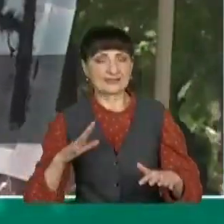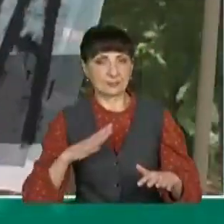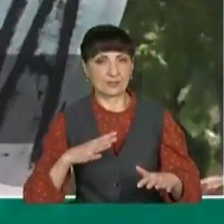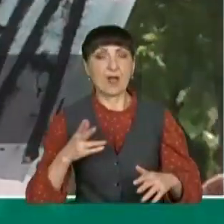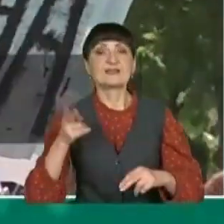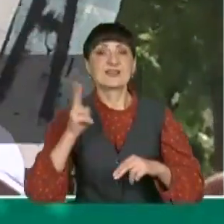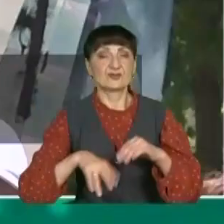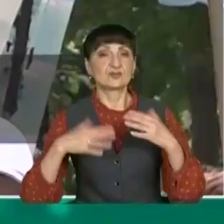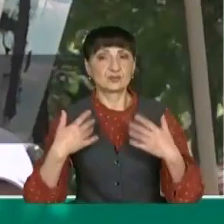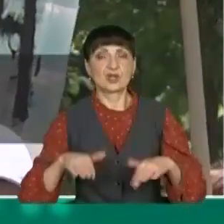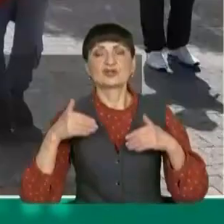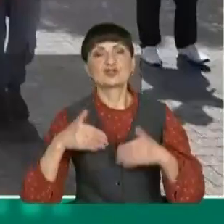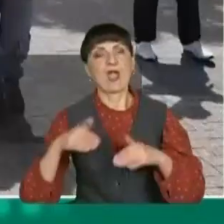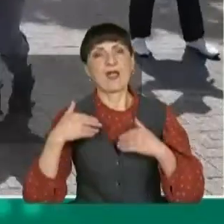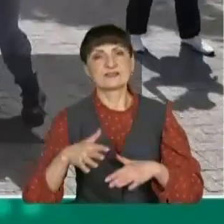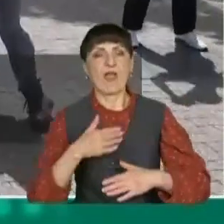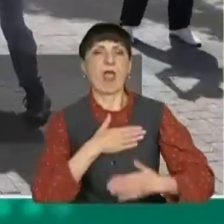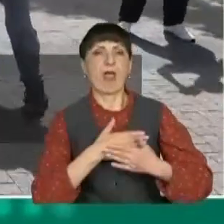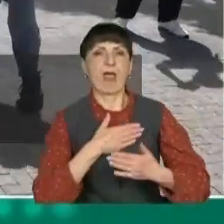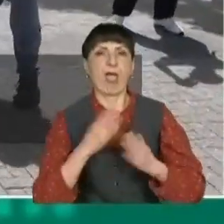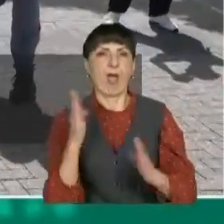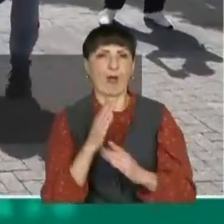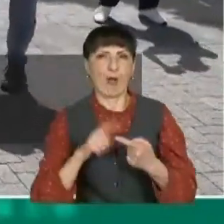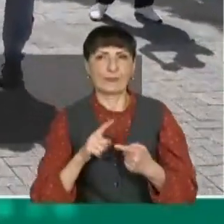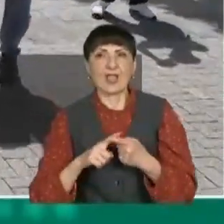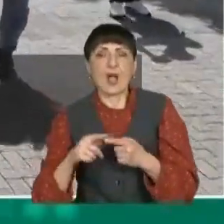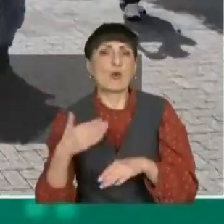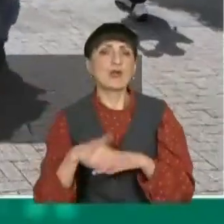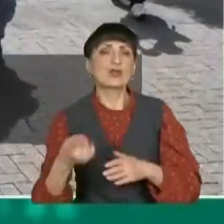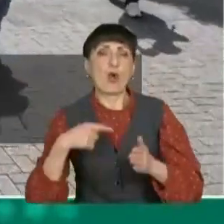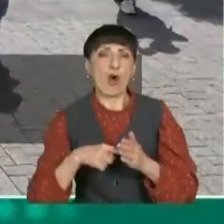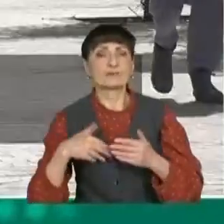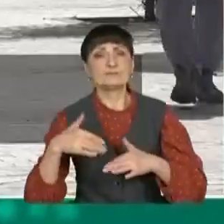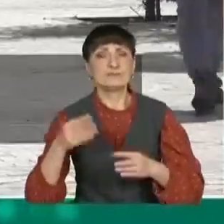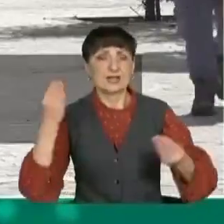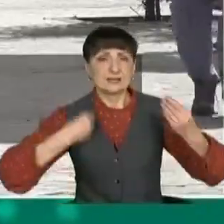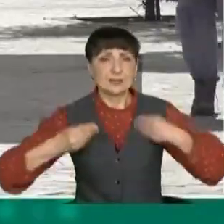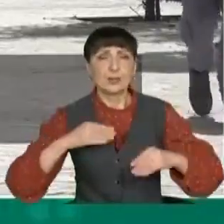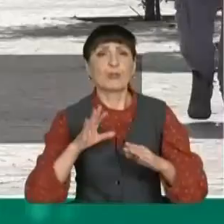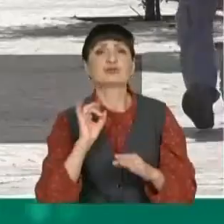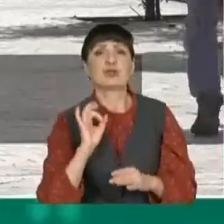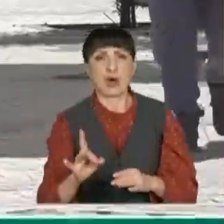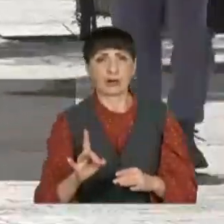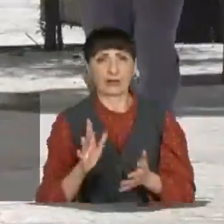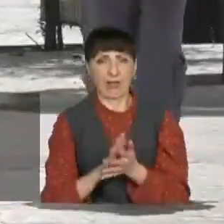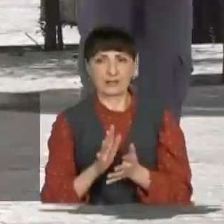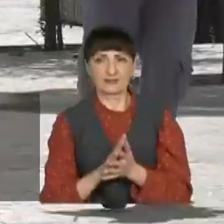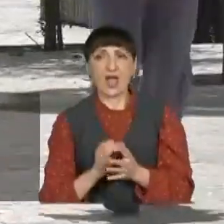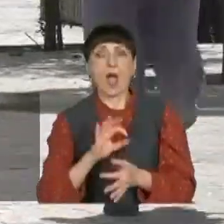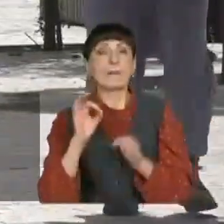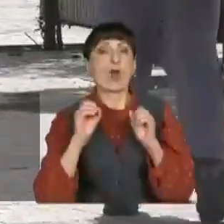оно завершилось шествием экоактивистов участники прошлись по улицам города в костюмах из мусора арт-проект по задумке